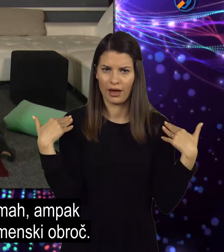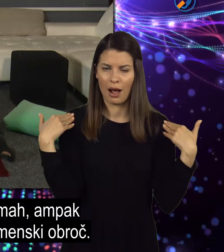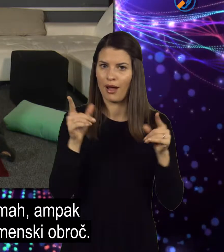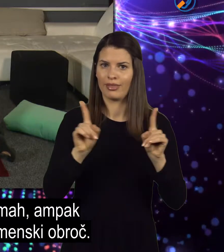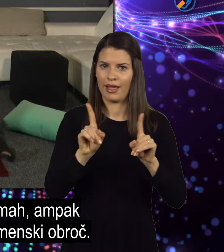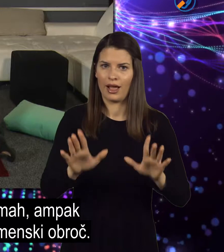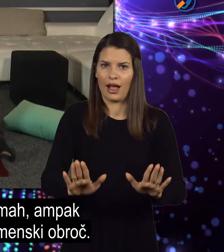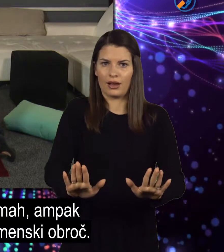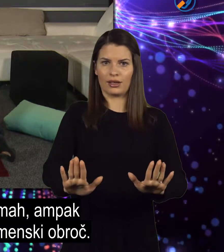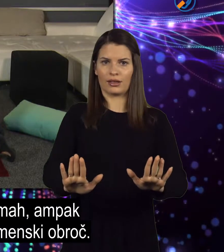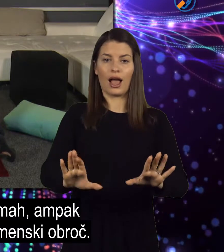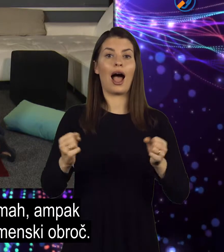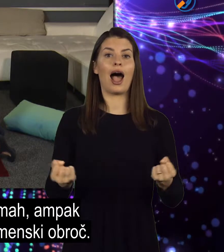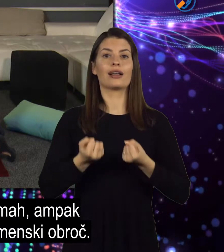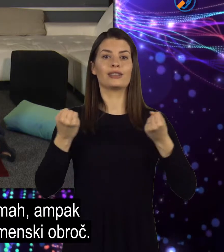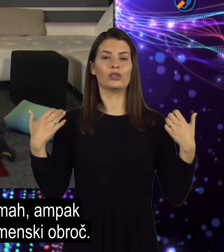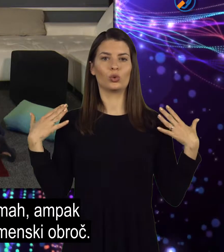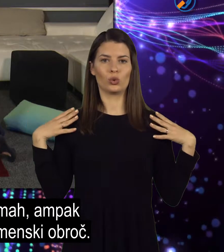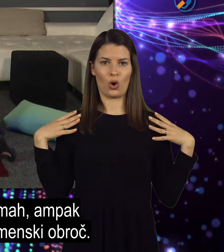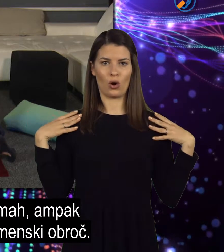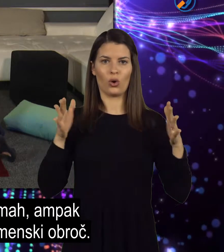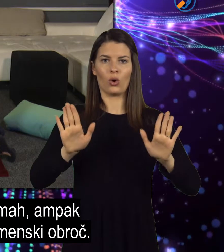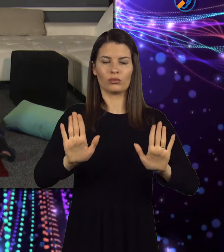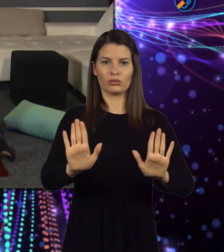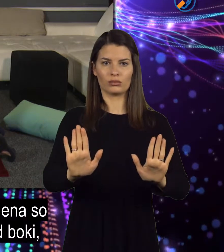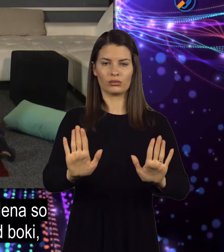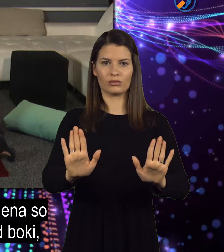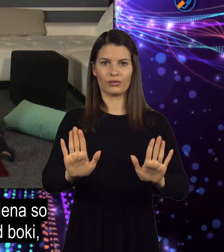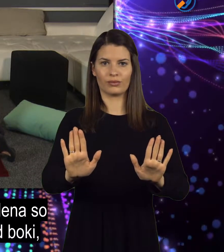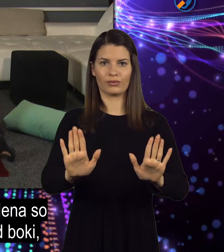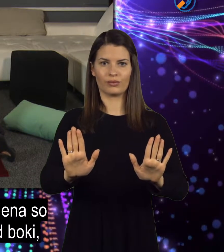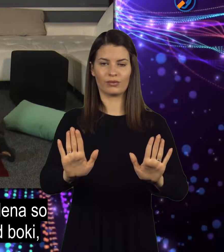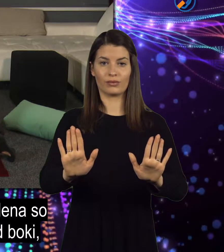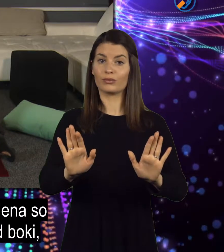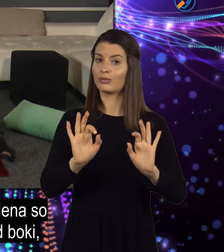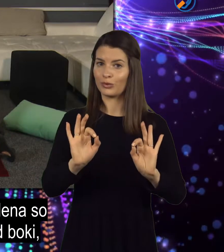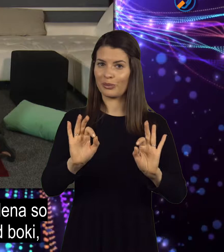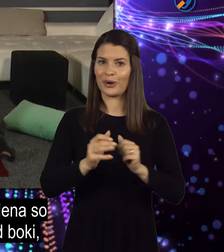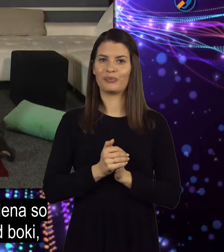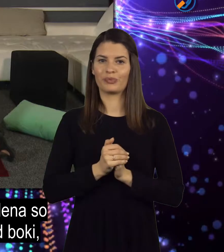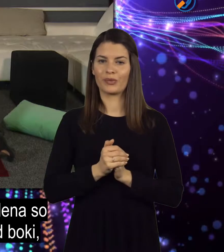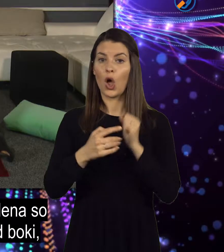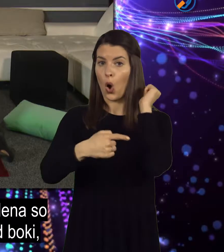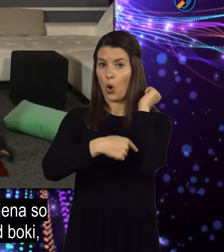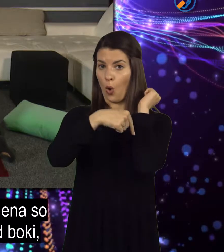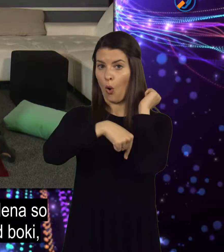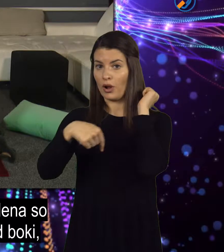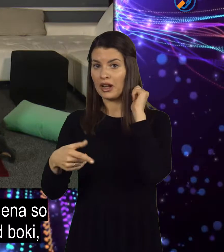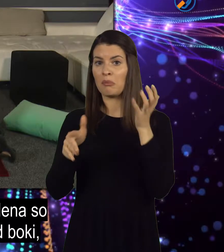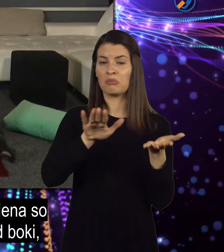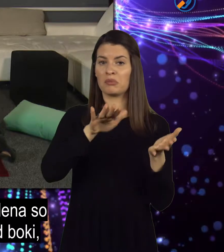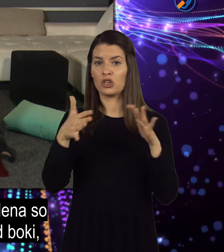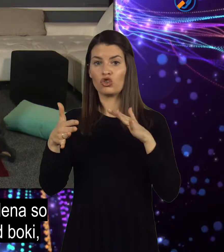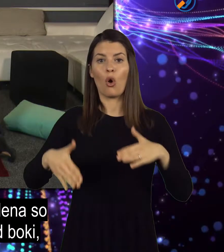na ramah, ampak da imam aktiven ramenski obroč. Odrini se. Tako. Kolena